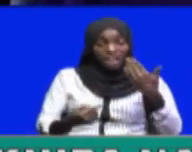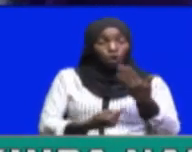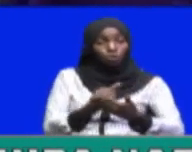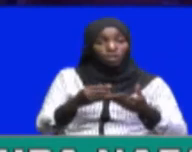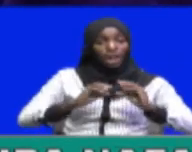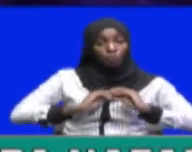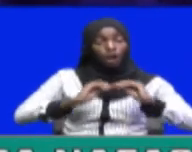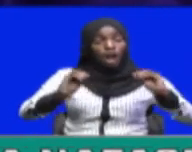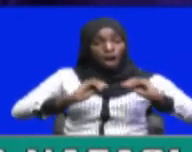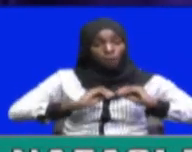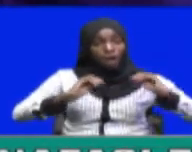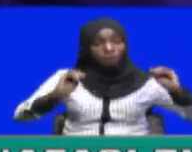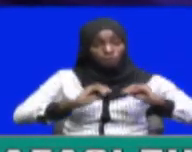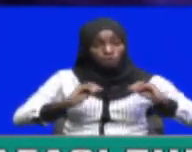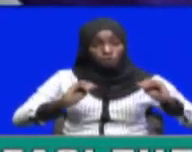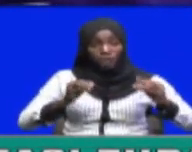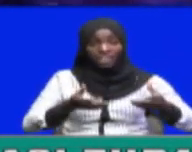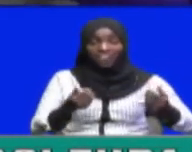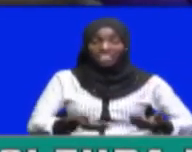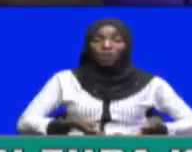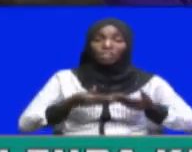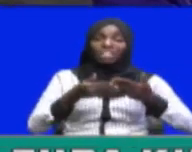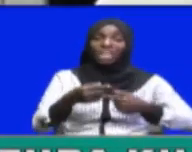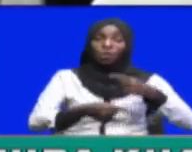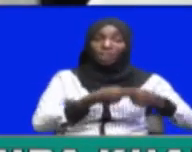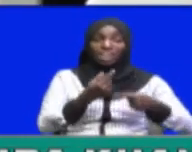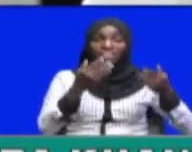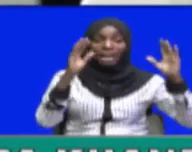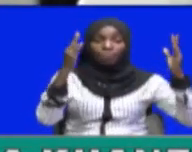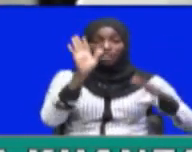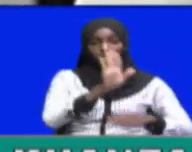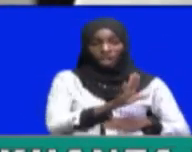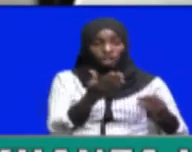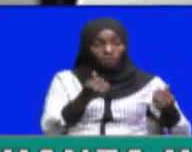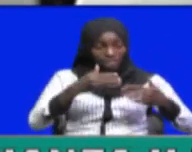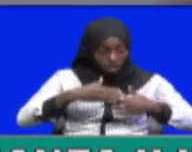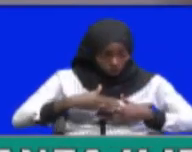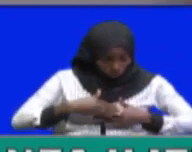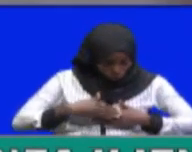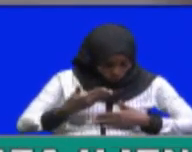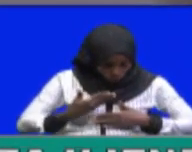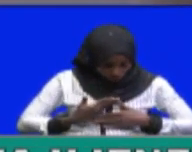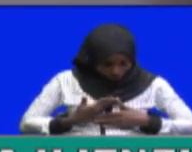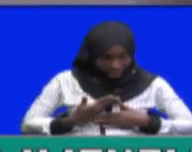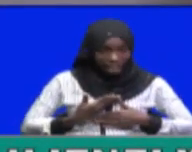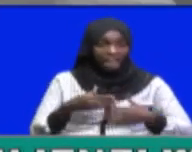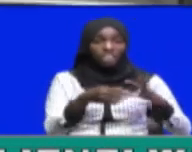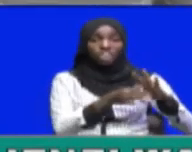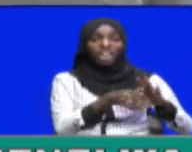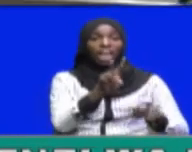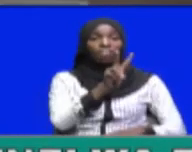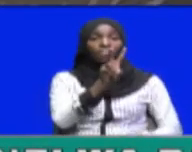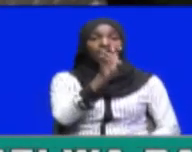Ameyashukuru mashirika, wadau mbalimbali wanaosaidia umoja huo, likiwemo shirika la kujitolea la kimataifa VSO